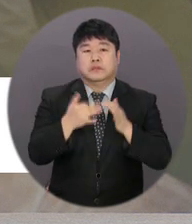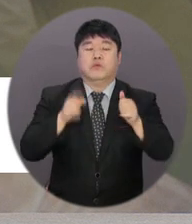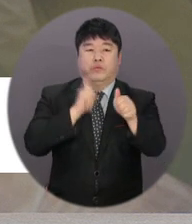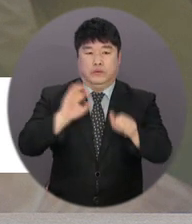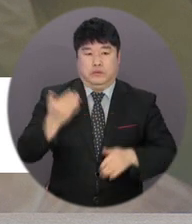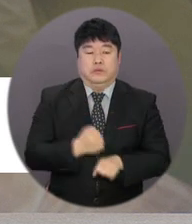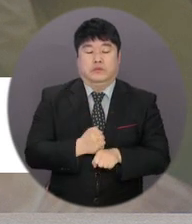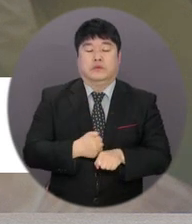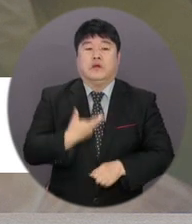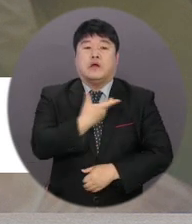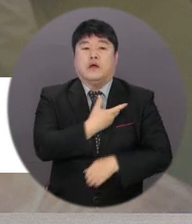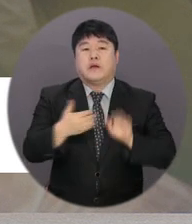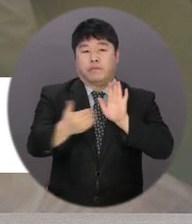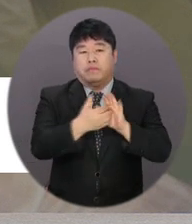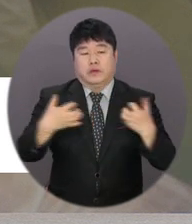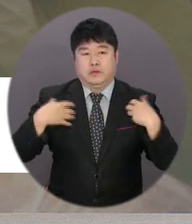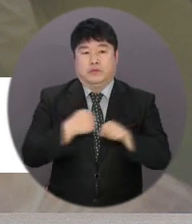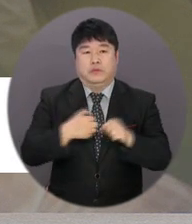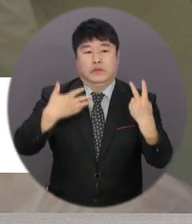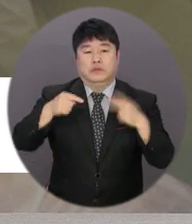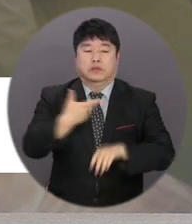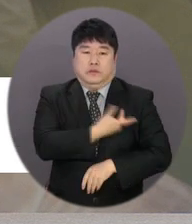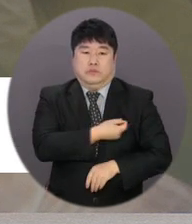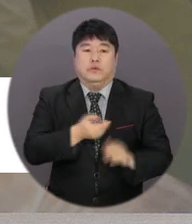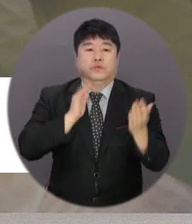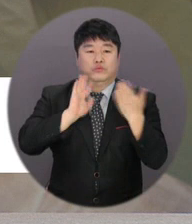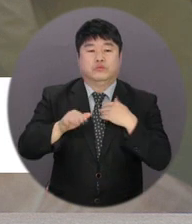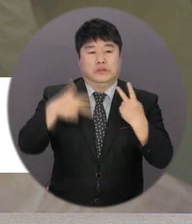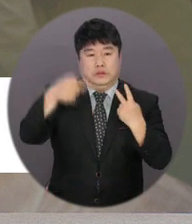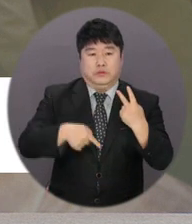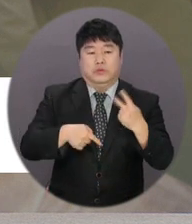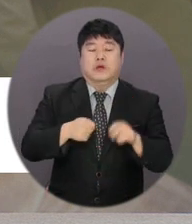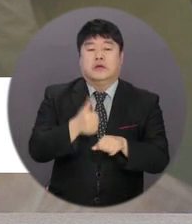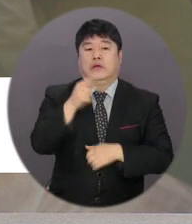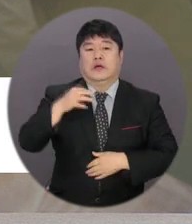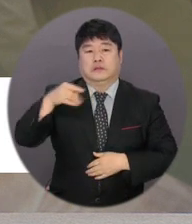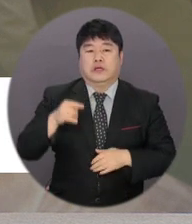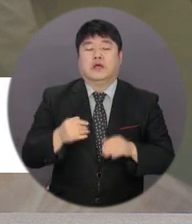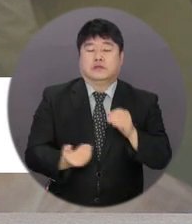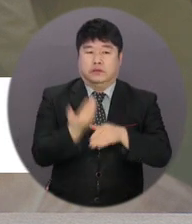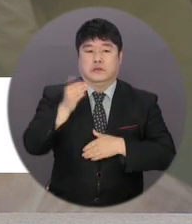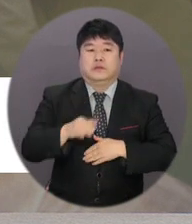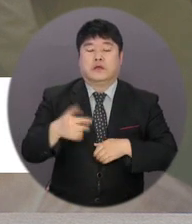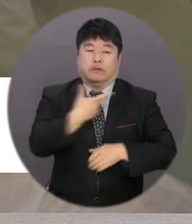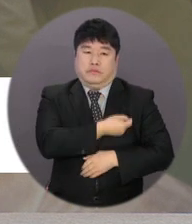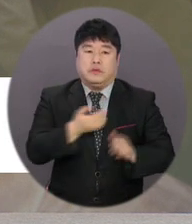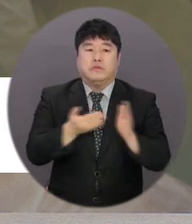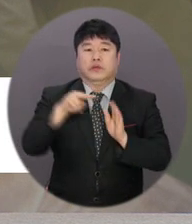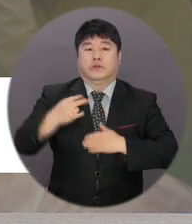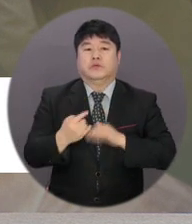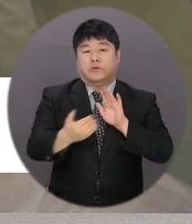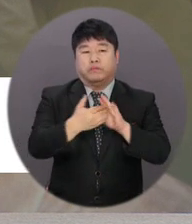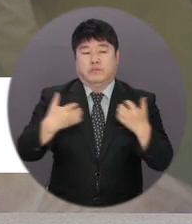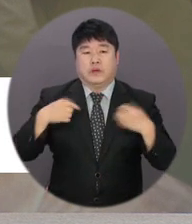확진됐습니다. 방역당국은 2차 접종을 하고 2주가 지나야 항체가 형성되는 만큼 백신을 맞았더라도